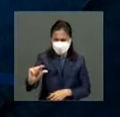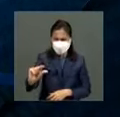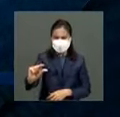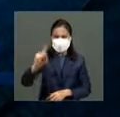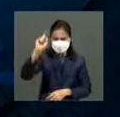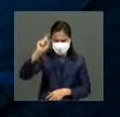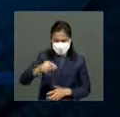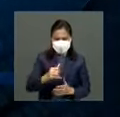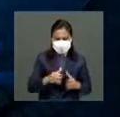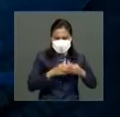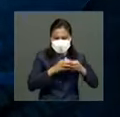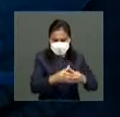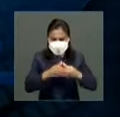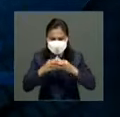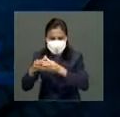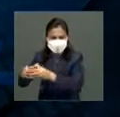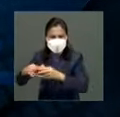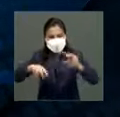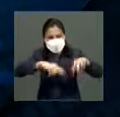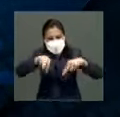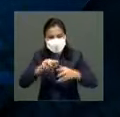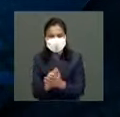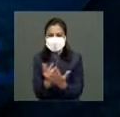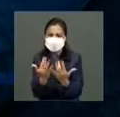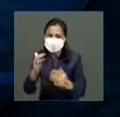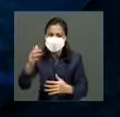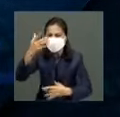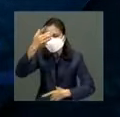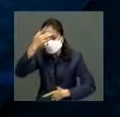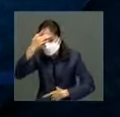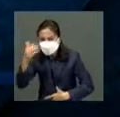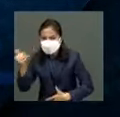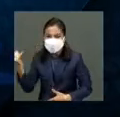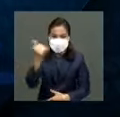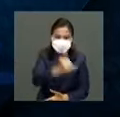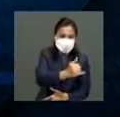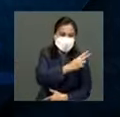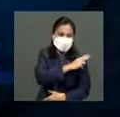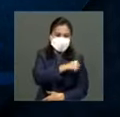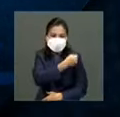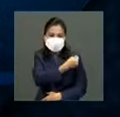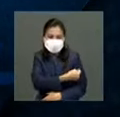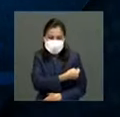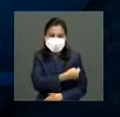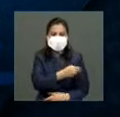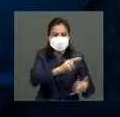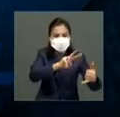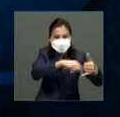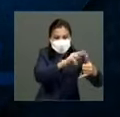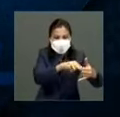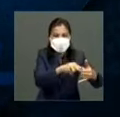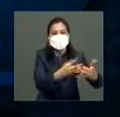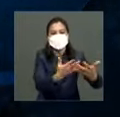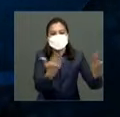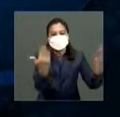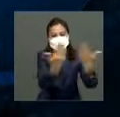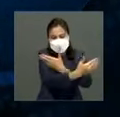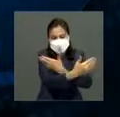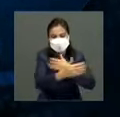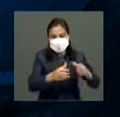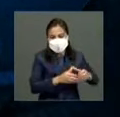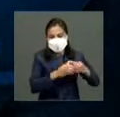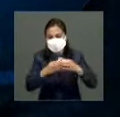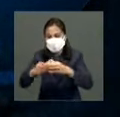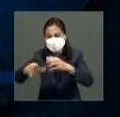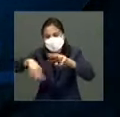ไหมเพราะแทนที่เราจะไปรอให้เขามาป่วยแล้วเข้ามารับการรักษาในโรงพยาบาลเนี่ยแท่งสีเหลืองหมาย